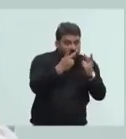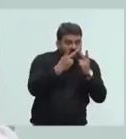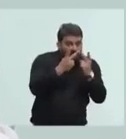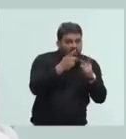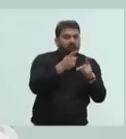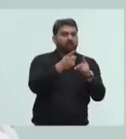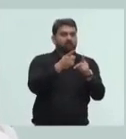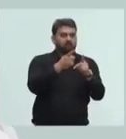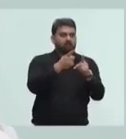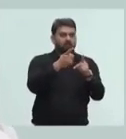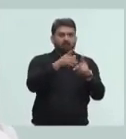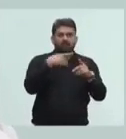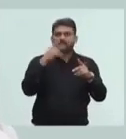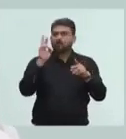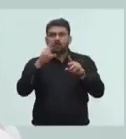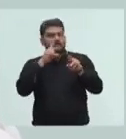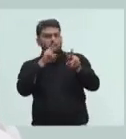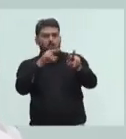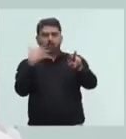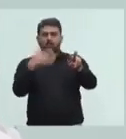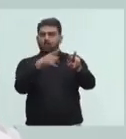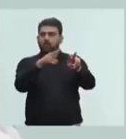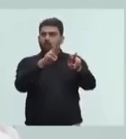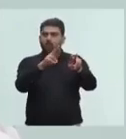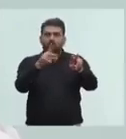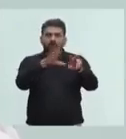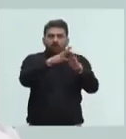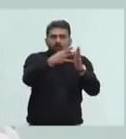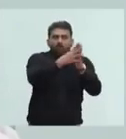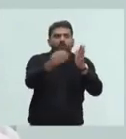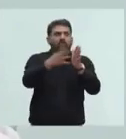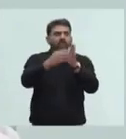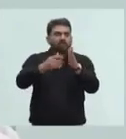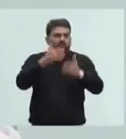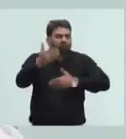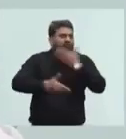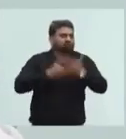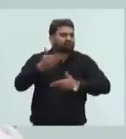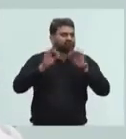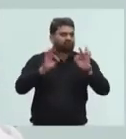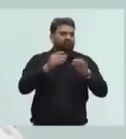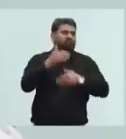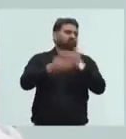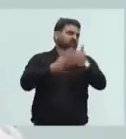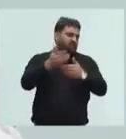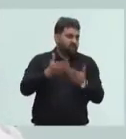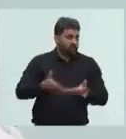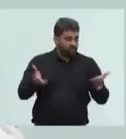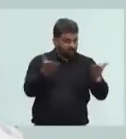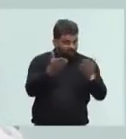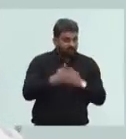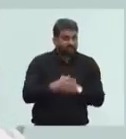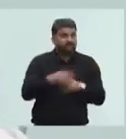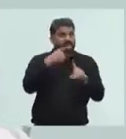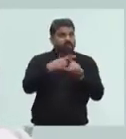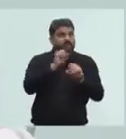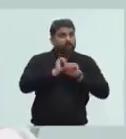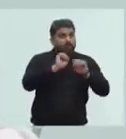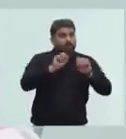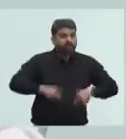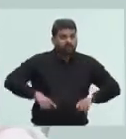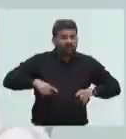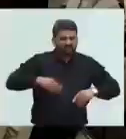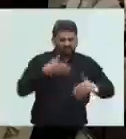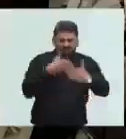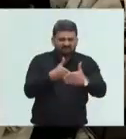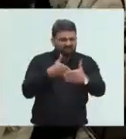उनके लिए आप वाकई बहुत ही प्रेरक रहे हैं। आपने अपने